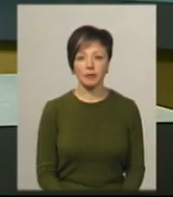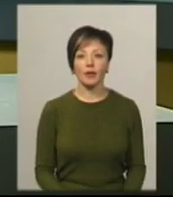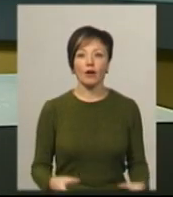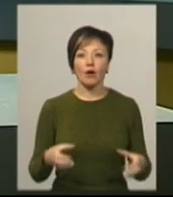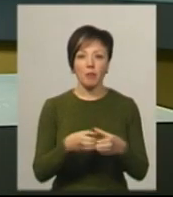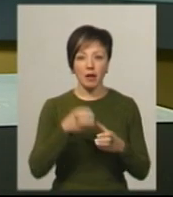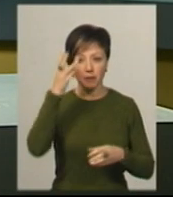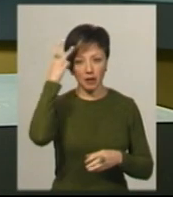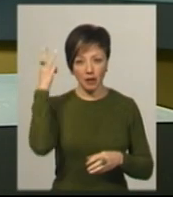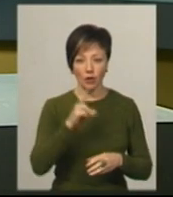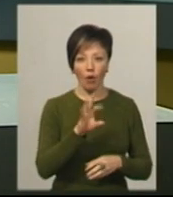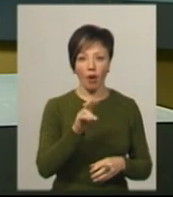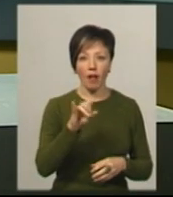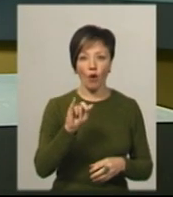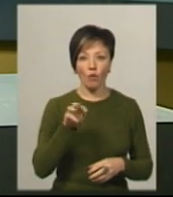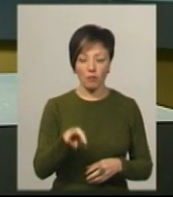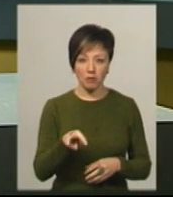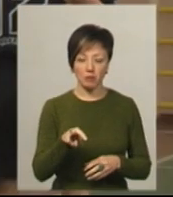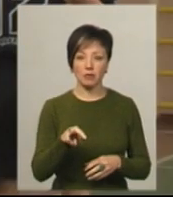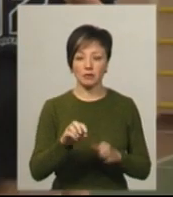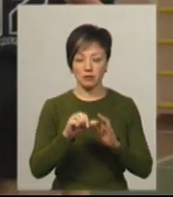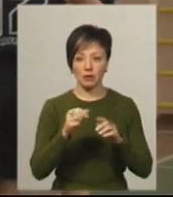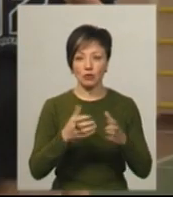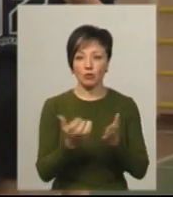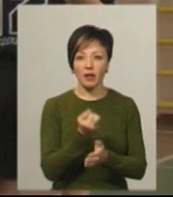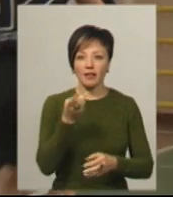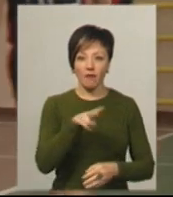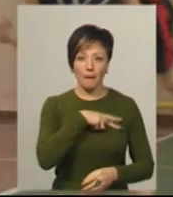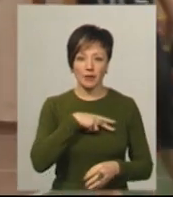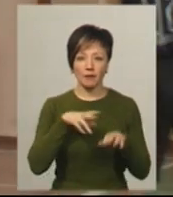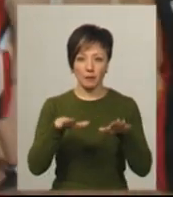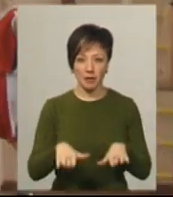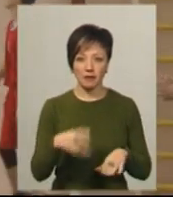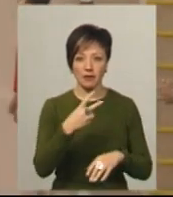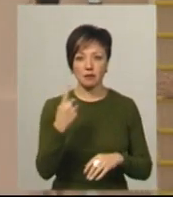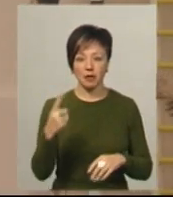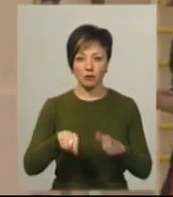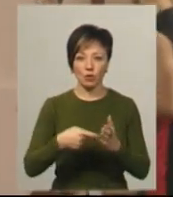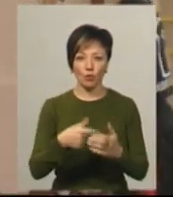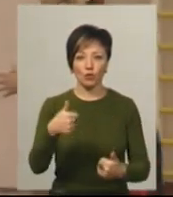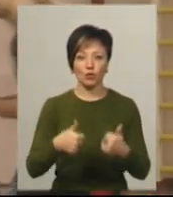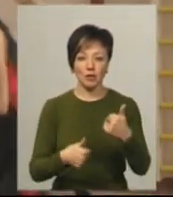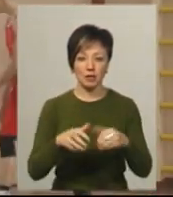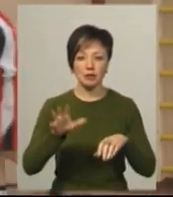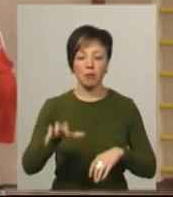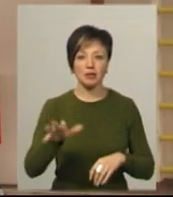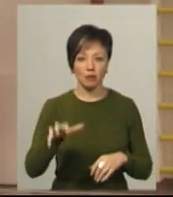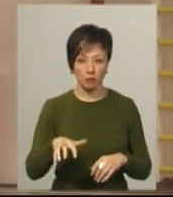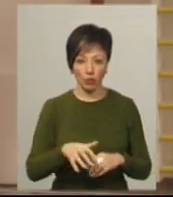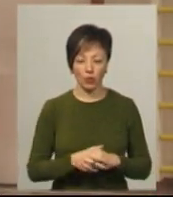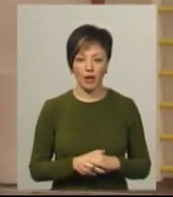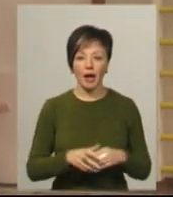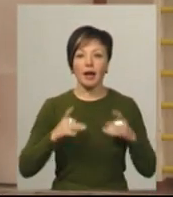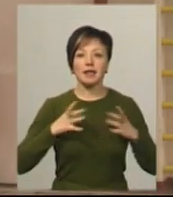Команди Хмельницького колегіуму імені Володимира Козубняка здобули 2 призових місця у 21-му міському турнірі з баскетболу